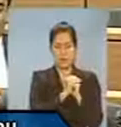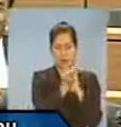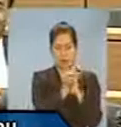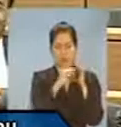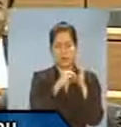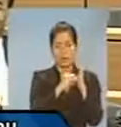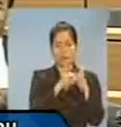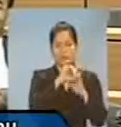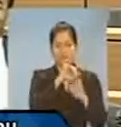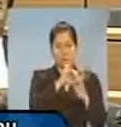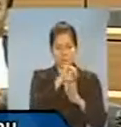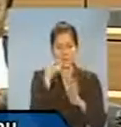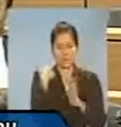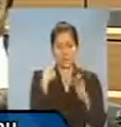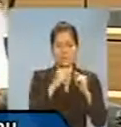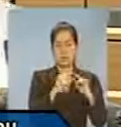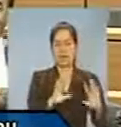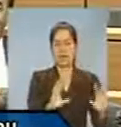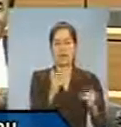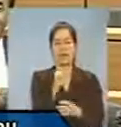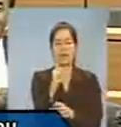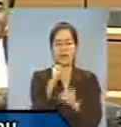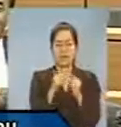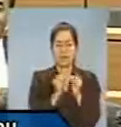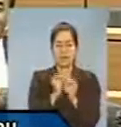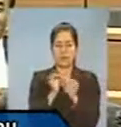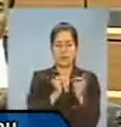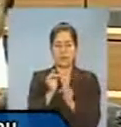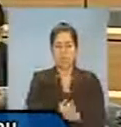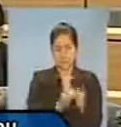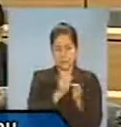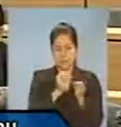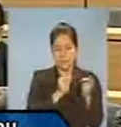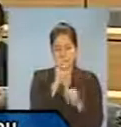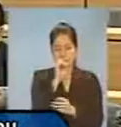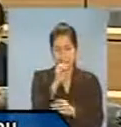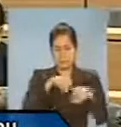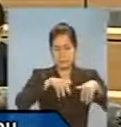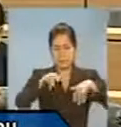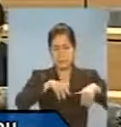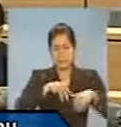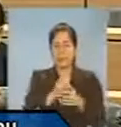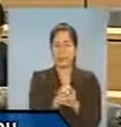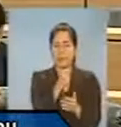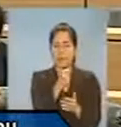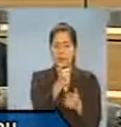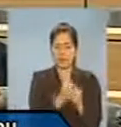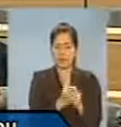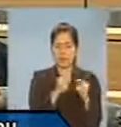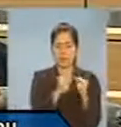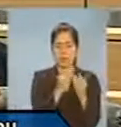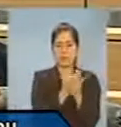างหายไปไหนแล้วครับจะไปตอบจีนเขายังไงครับหลังจากวันนี้ไปที่ผ่านมานี่พรก